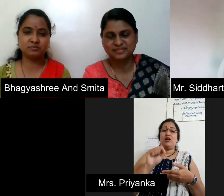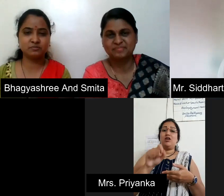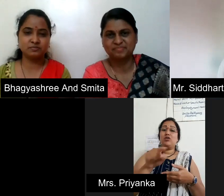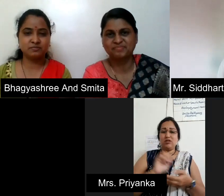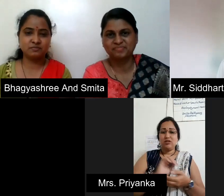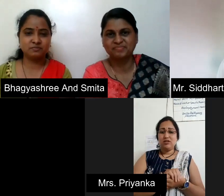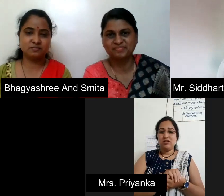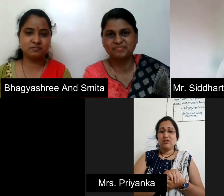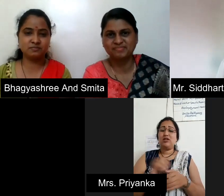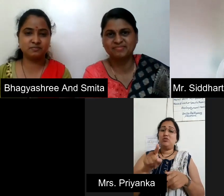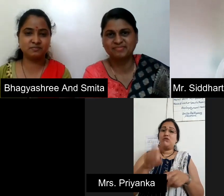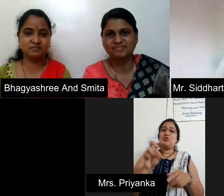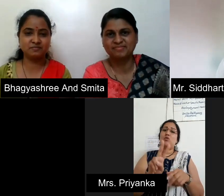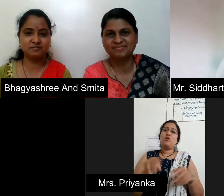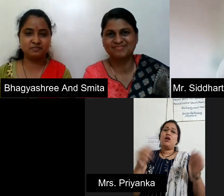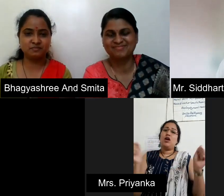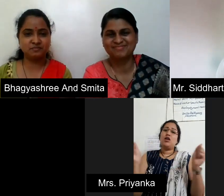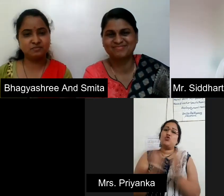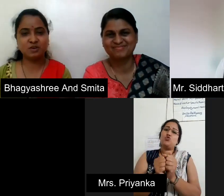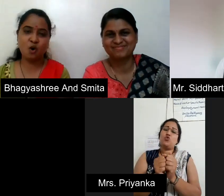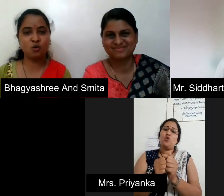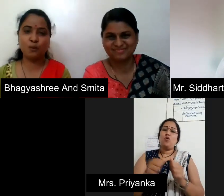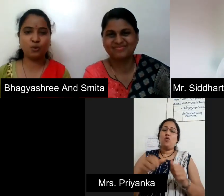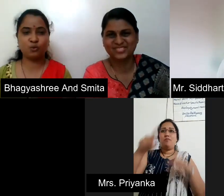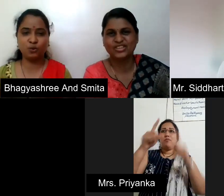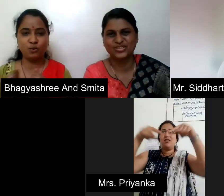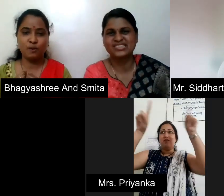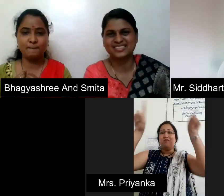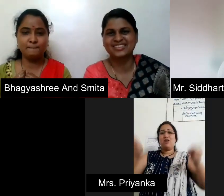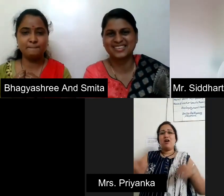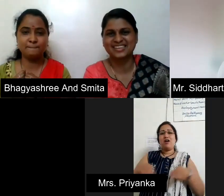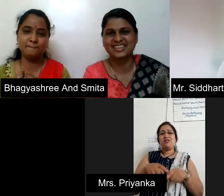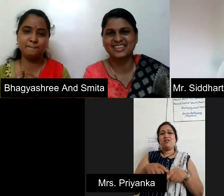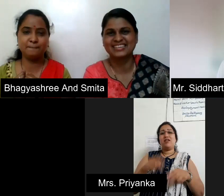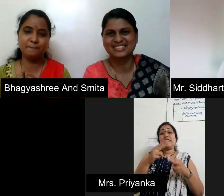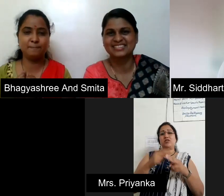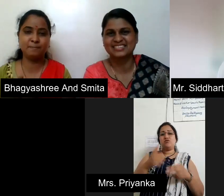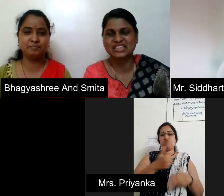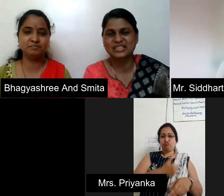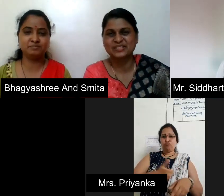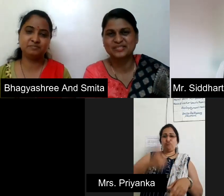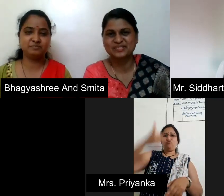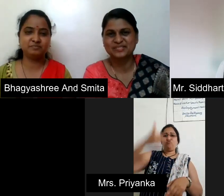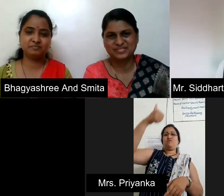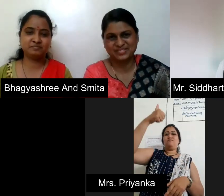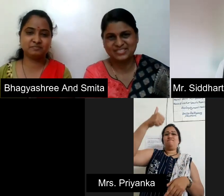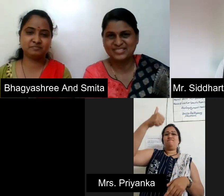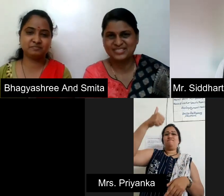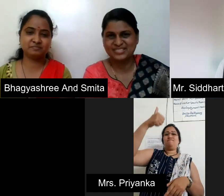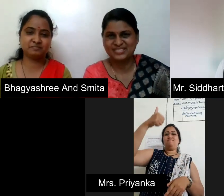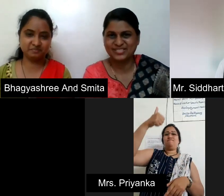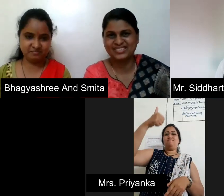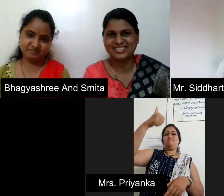वो दोनों मिल करके भारत का नाम जरूरी रोशन करेंगे इंटरनेशनल ओलंपिक्स में।